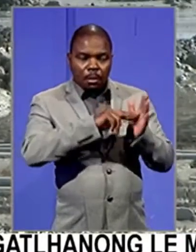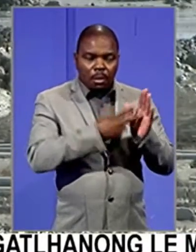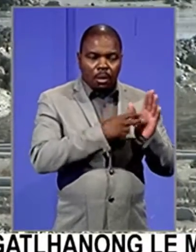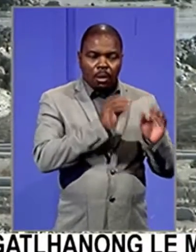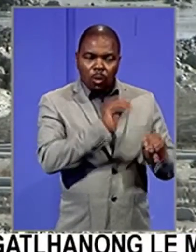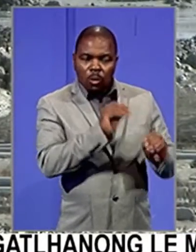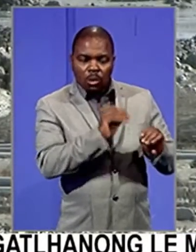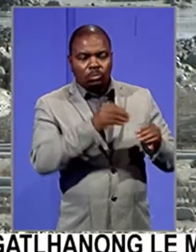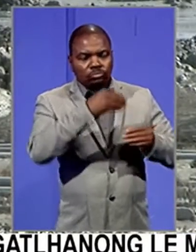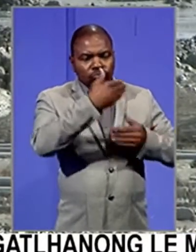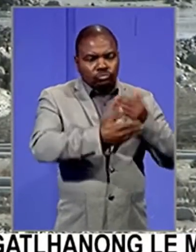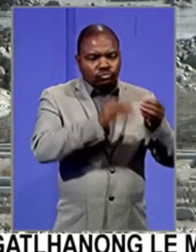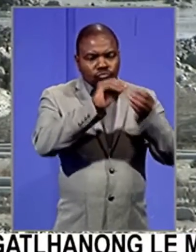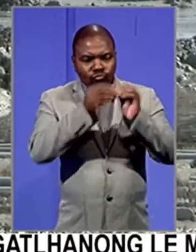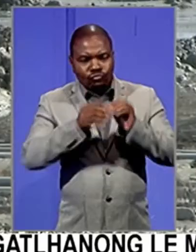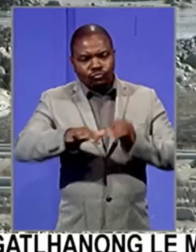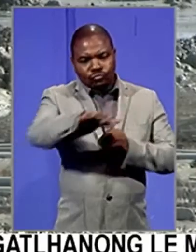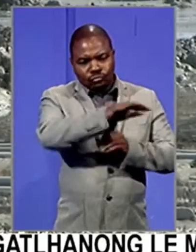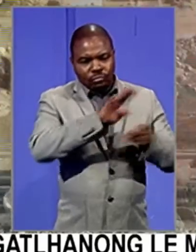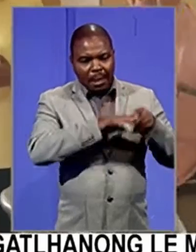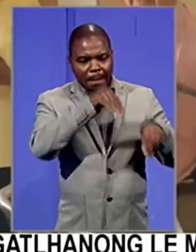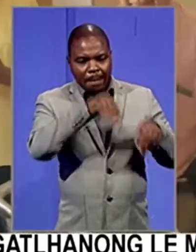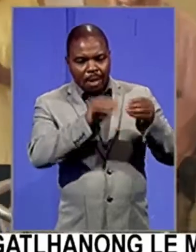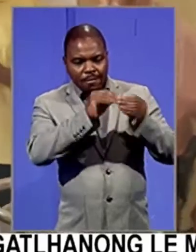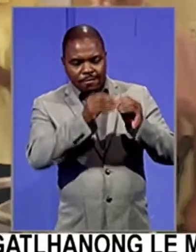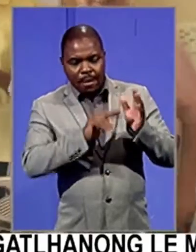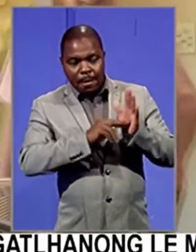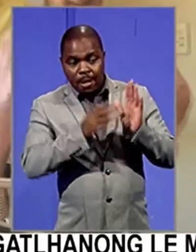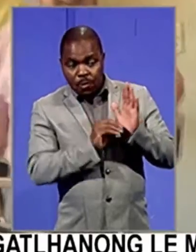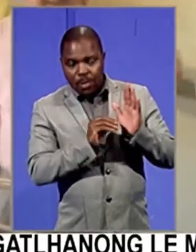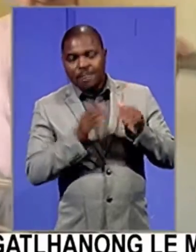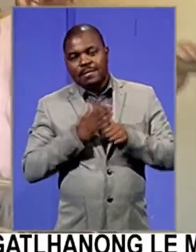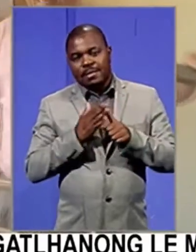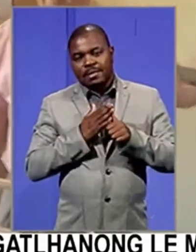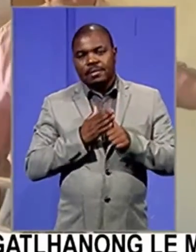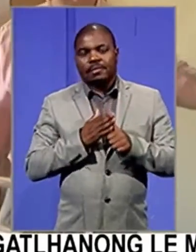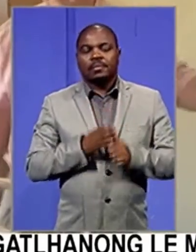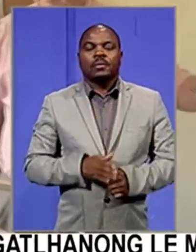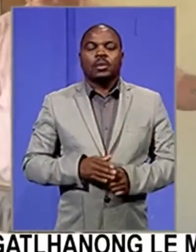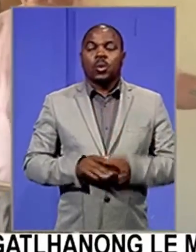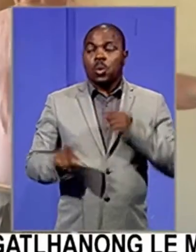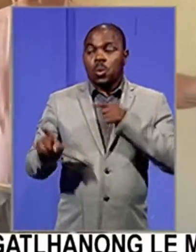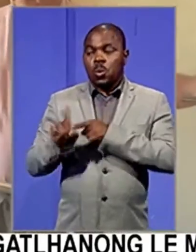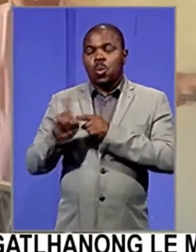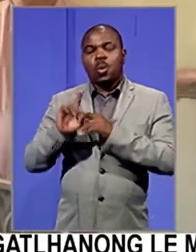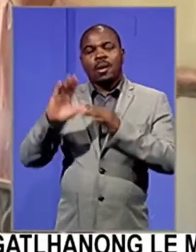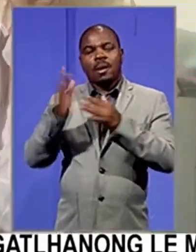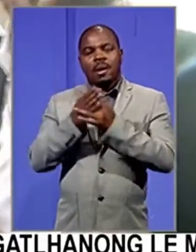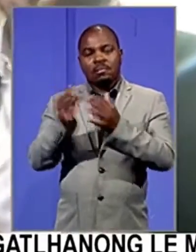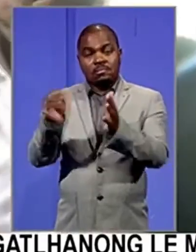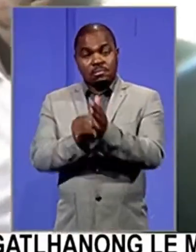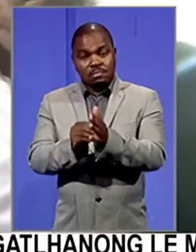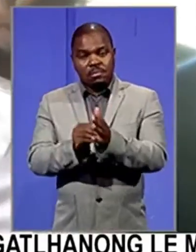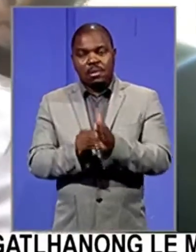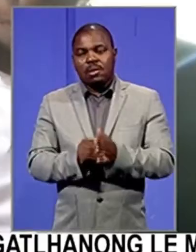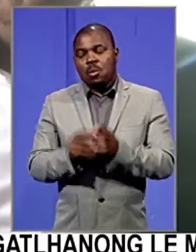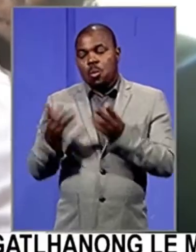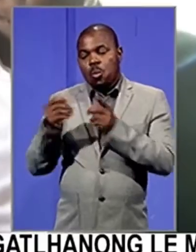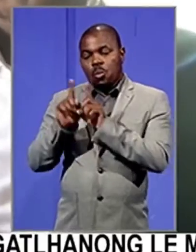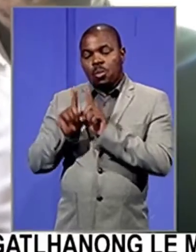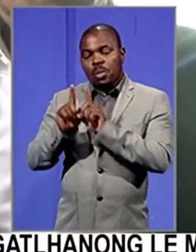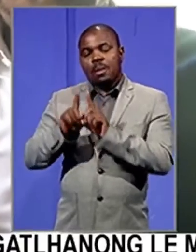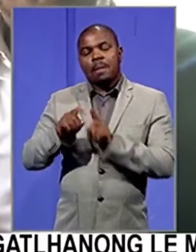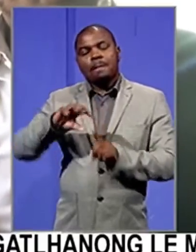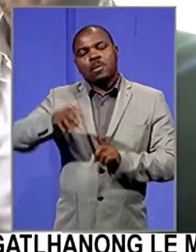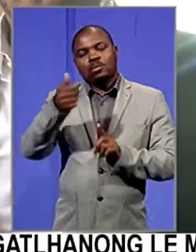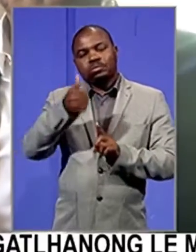baakanya seemo kwa Jagersfontein le kwa moepong. Fa ne a bula kgetsi, Mahlobo o ne a felegeditswe ke motsamaisi mogolo wa